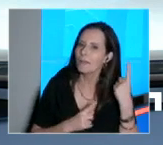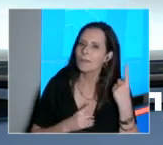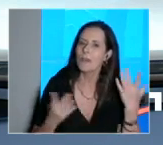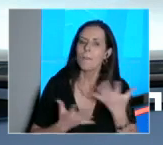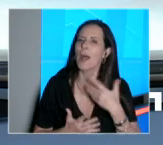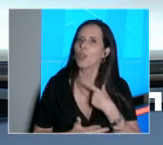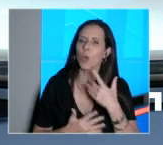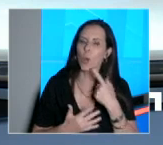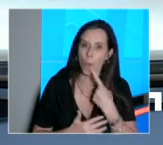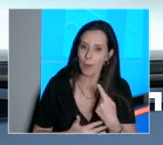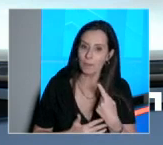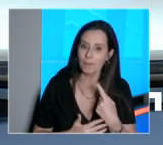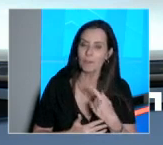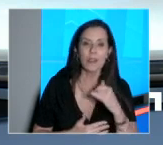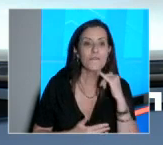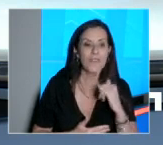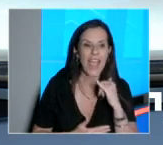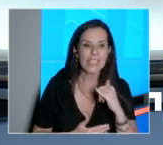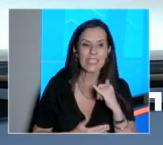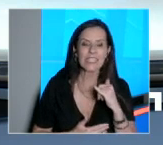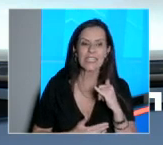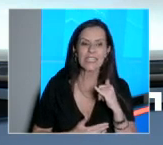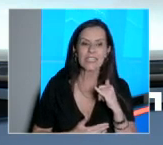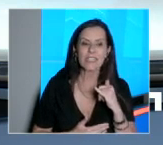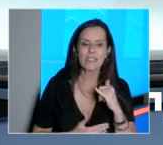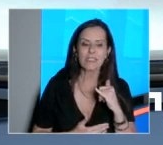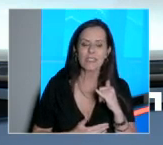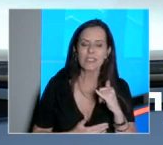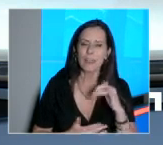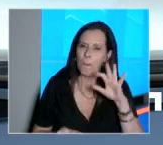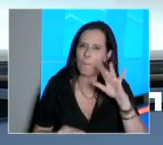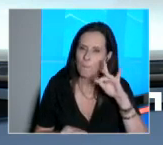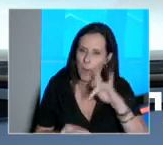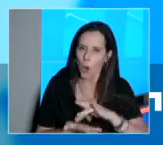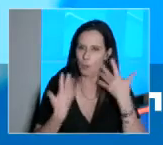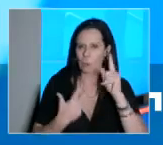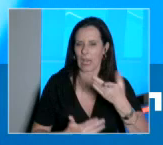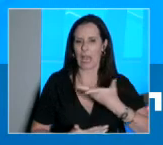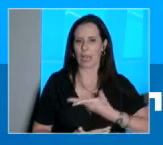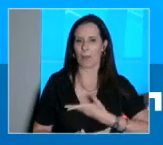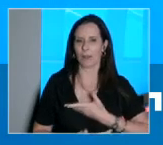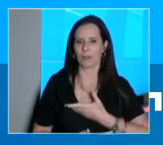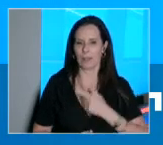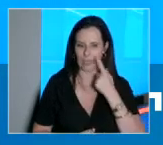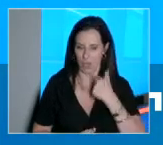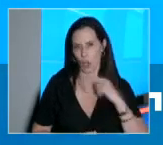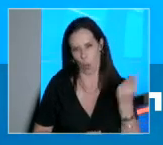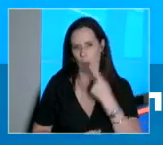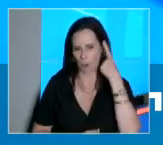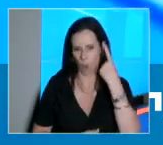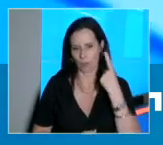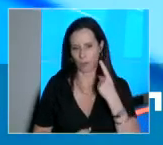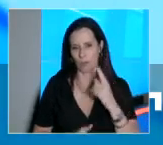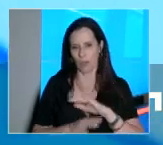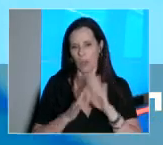על מה אנחנו מדברים, ואיזה גודל ונפח צריך לקבל הסיפור הזה. טוב, נראה לי כולם יודעים את